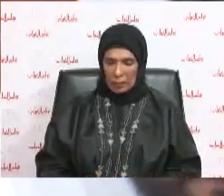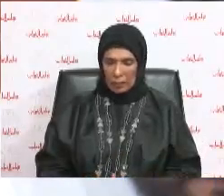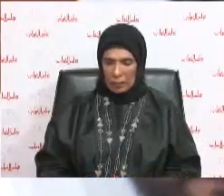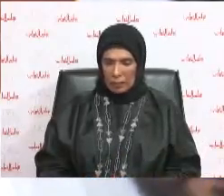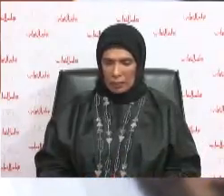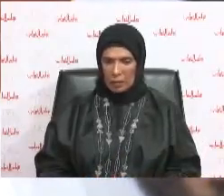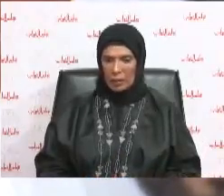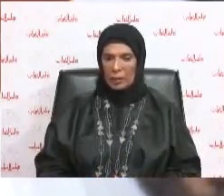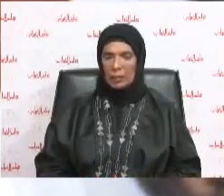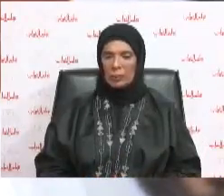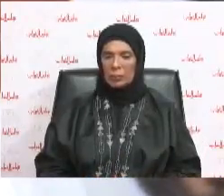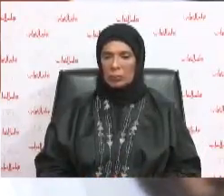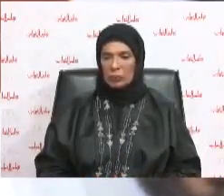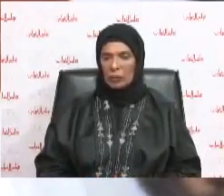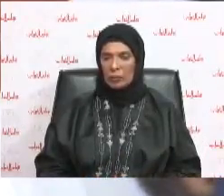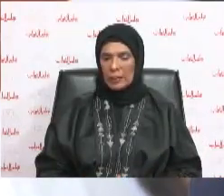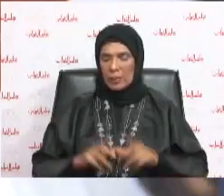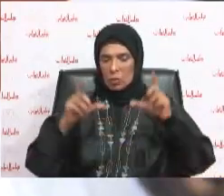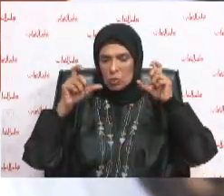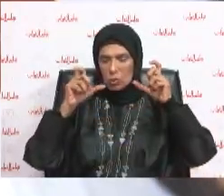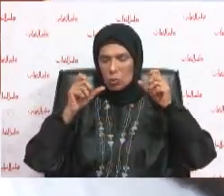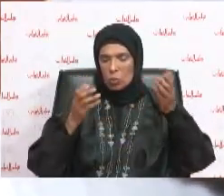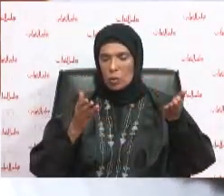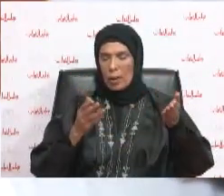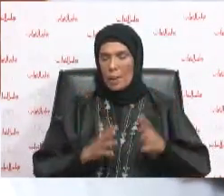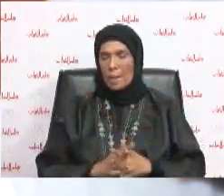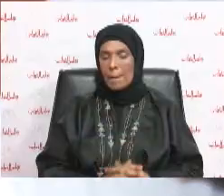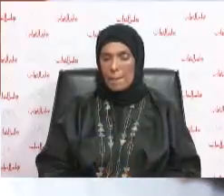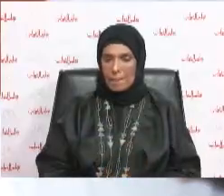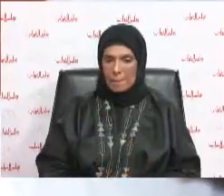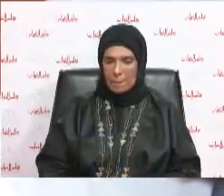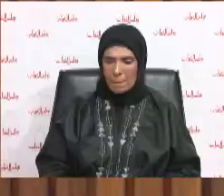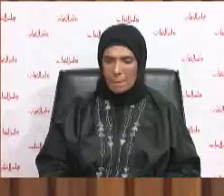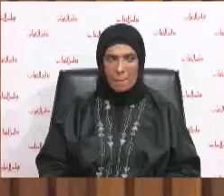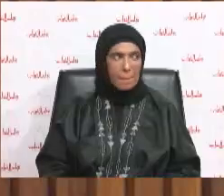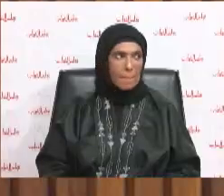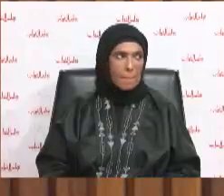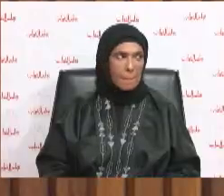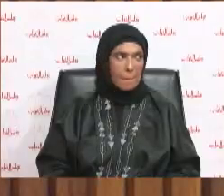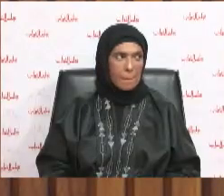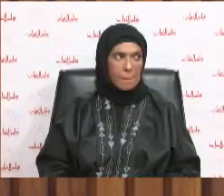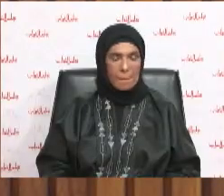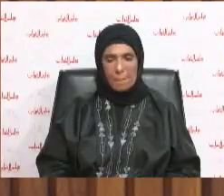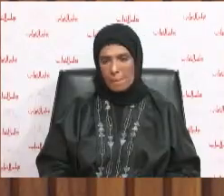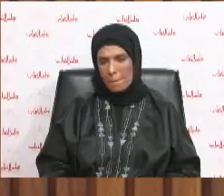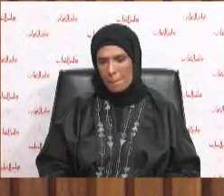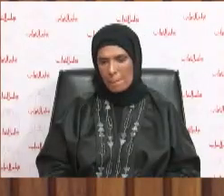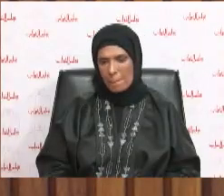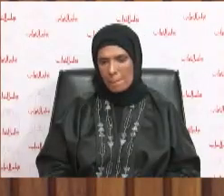إذا أسمح لي معالي الرئيس بس عندي صورة أراويك الليل يعني إحنا قاعد نخلي السم بين عسل